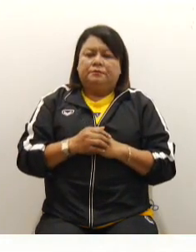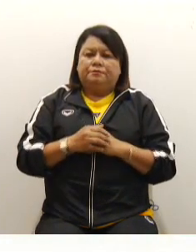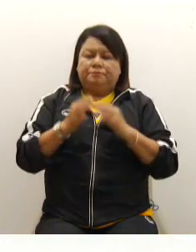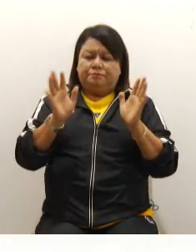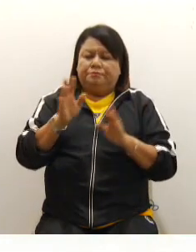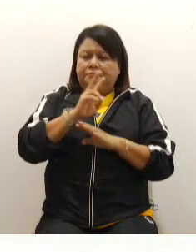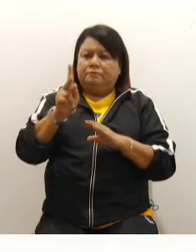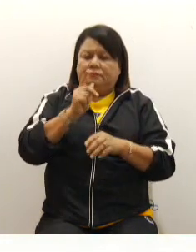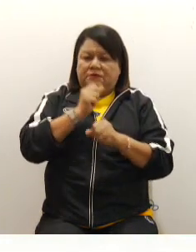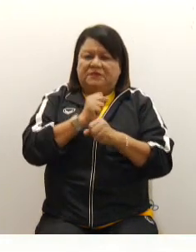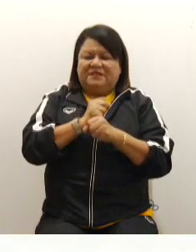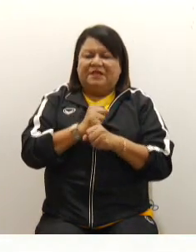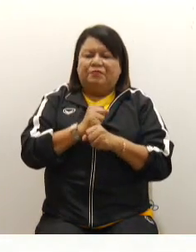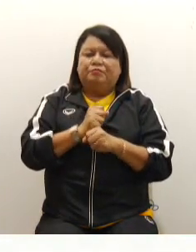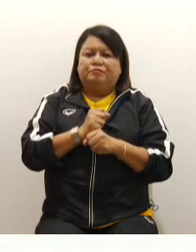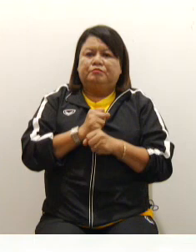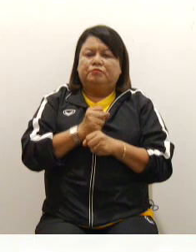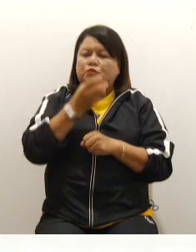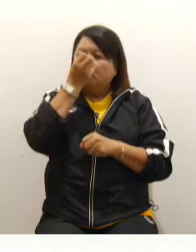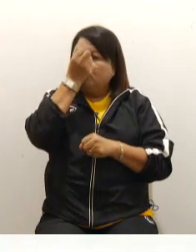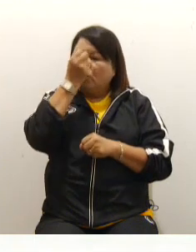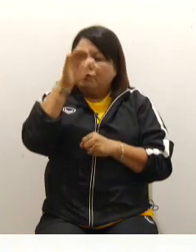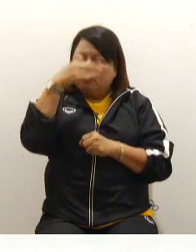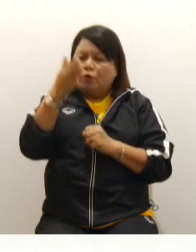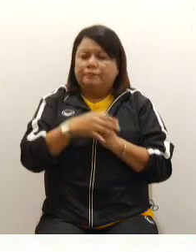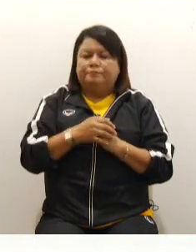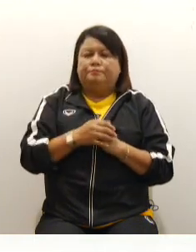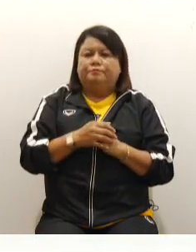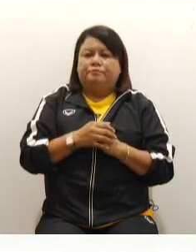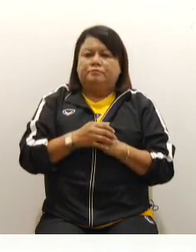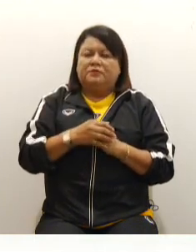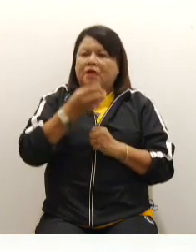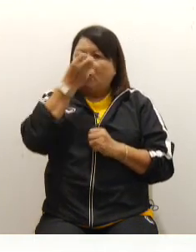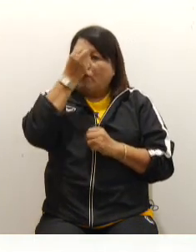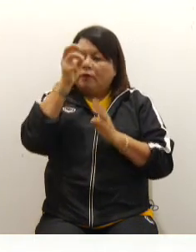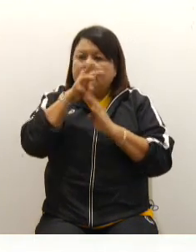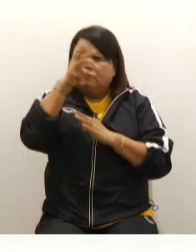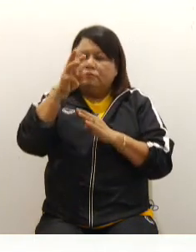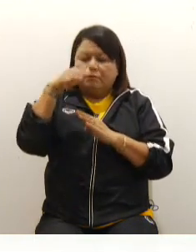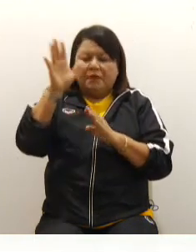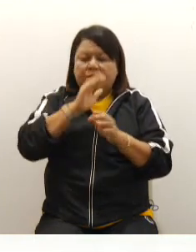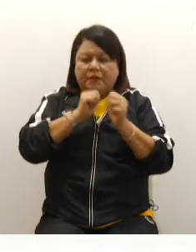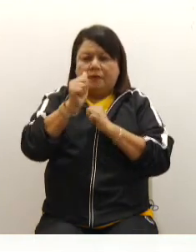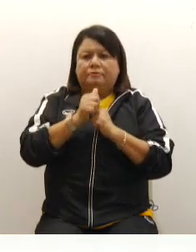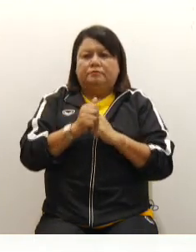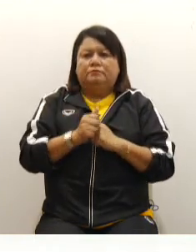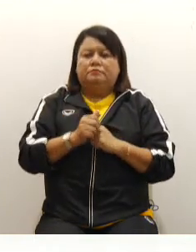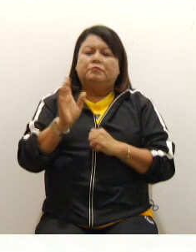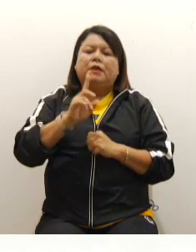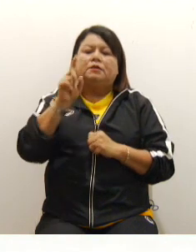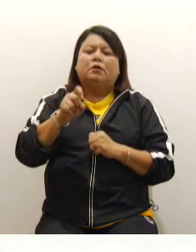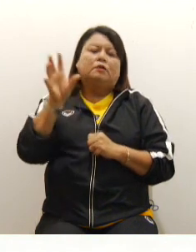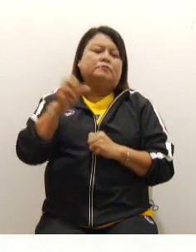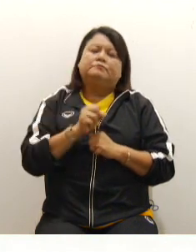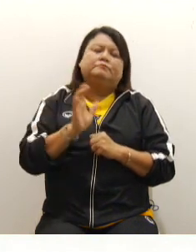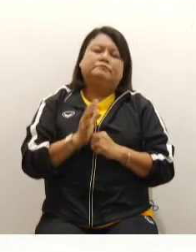ราไม่เคยทำ smoke test ถ้าเกิดเขาบอกว่าถ้า smoke test เนี่ยไม่ผ่านก็คือคุณไม่ต้องวัด phase velocity